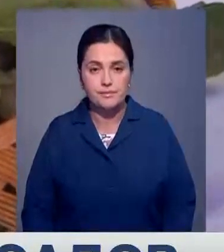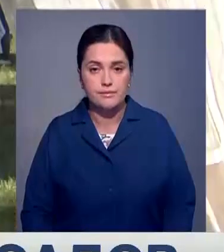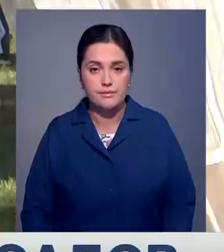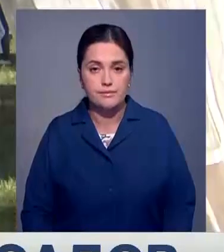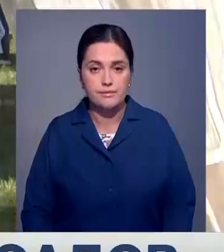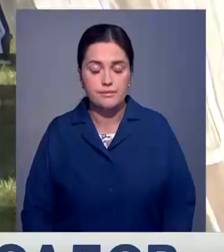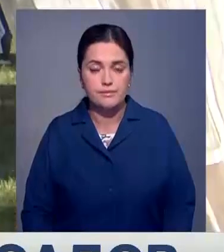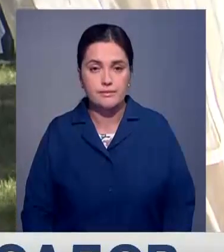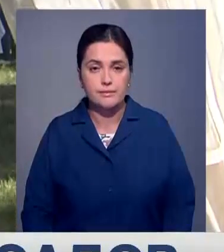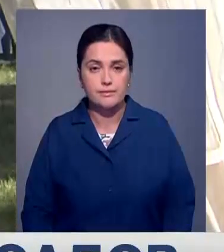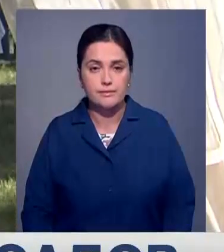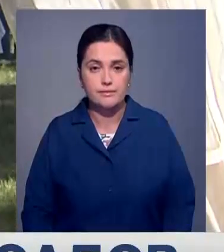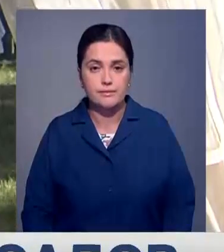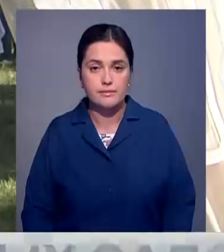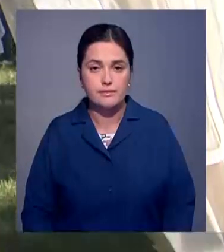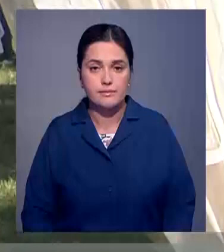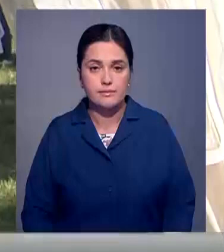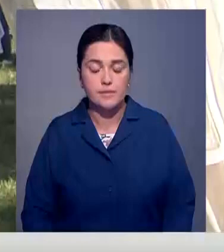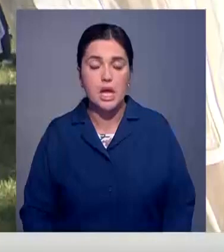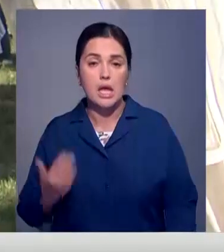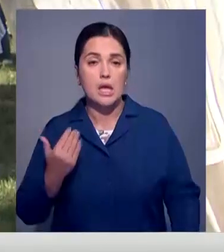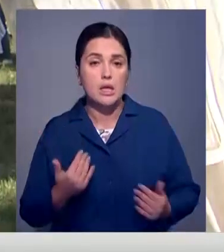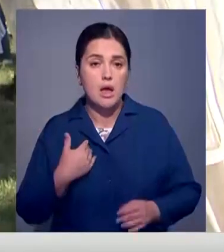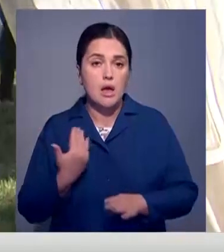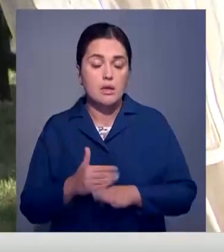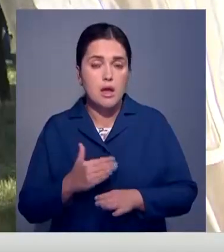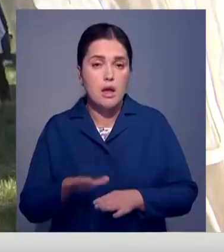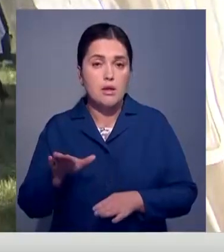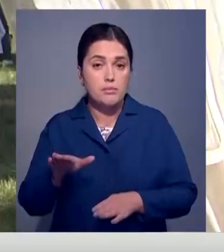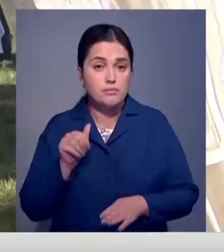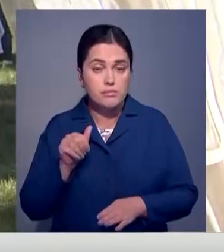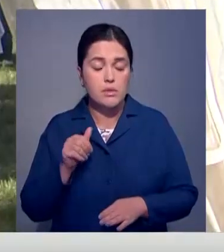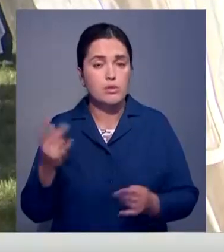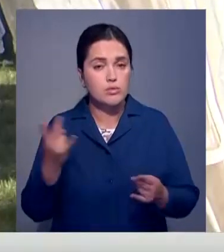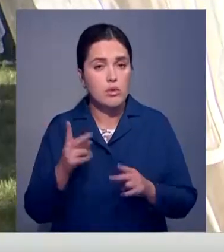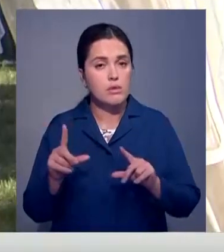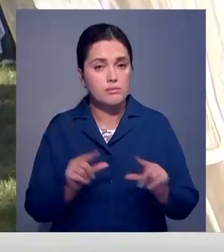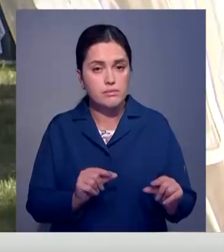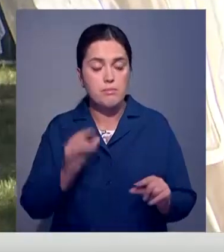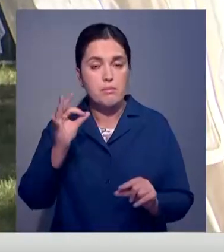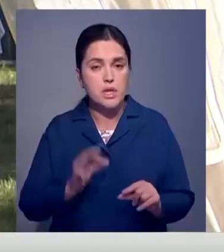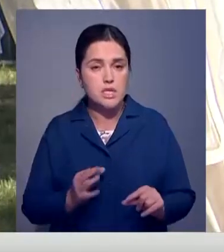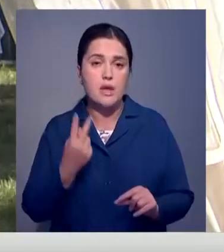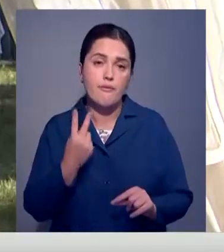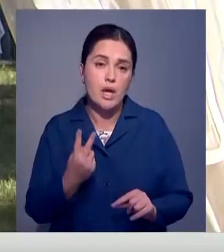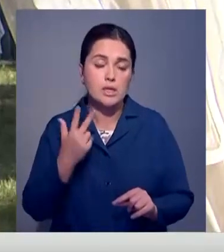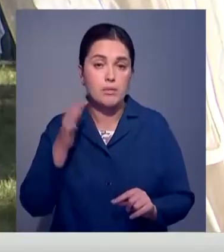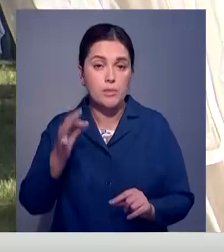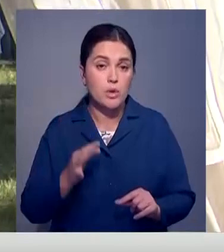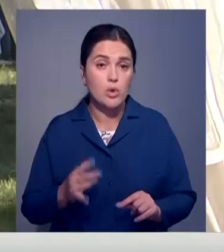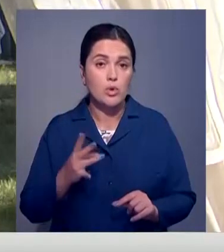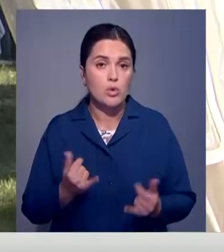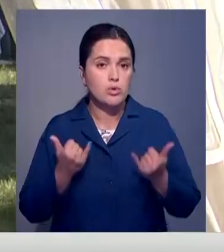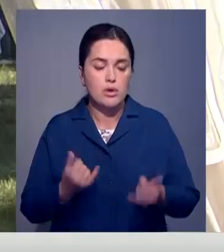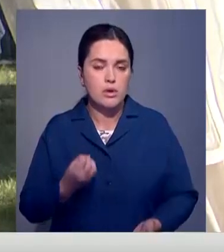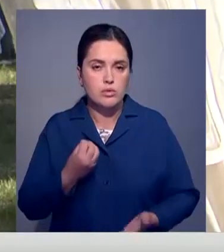кредитовать, то низким процентом кредитования. Это 2%, может быть, 3%. А то, что на сегодня вот